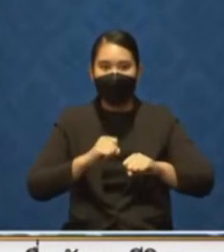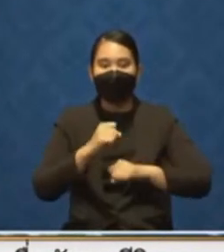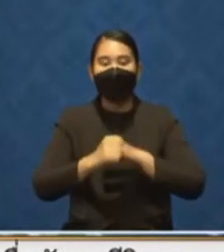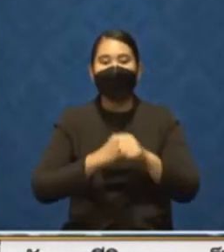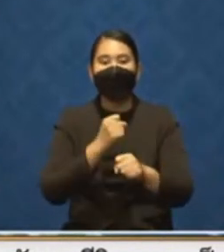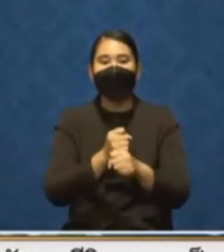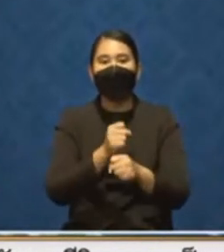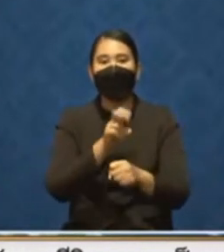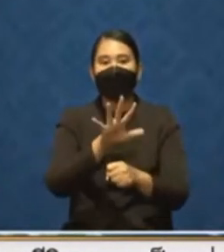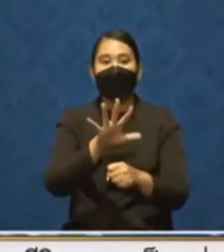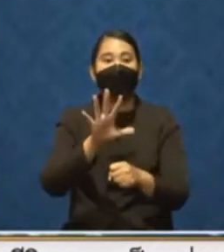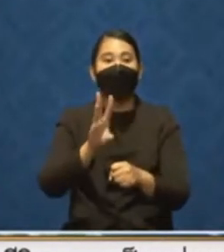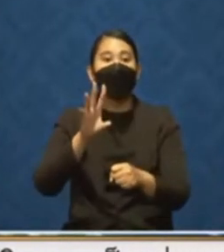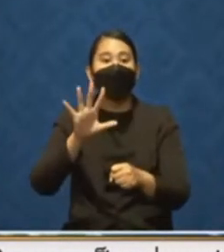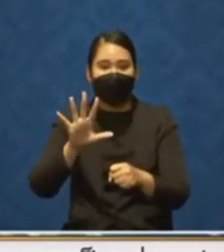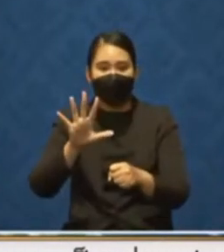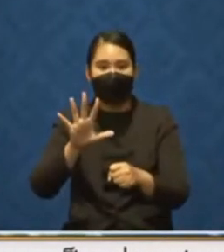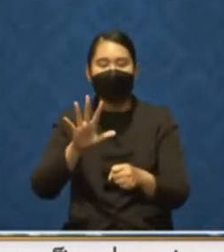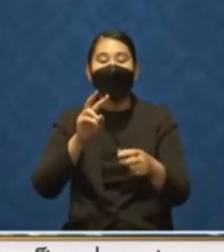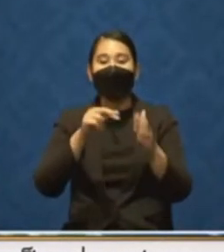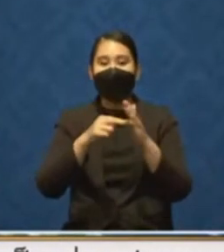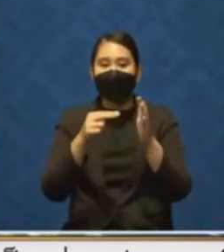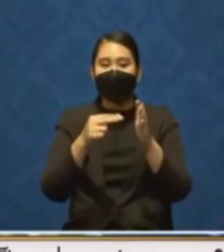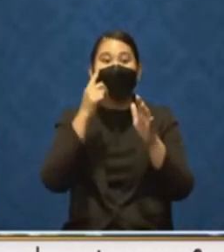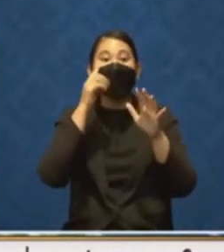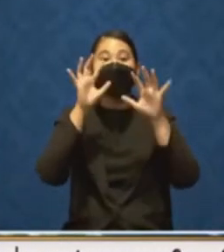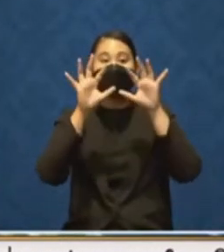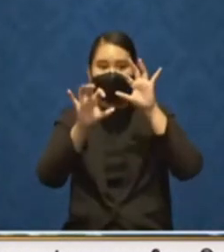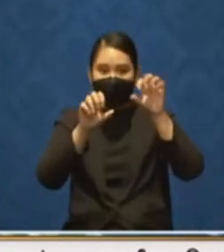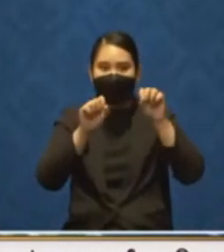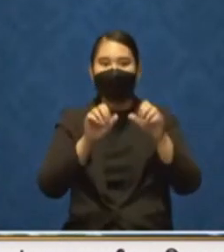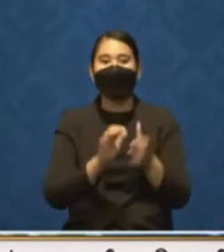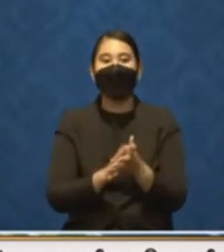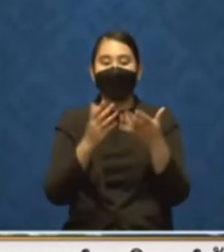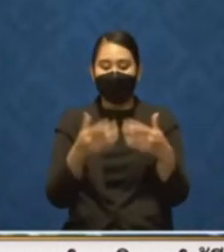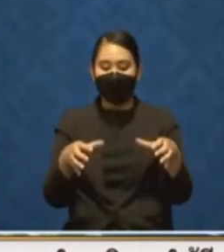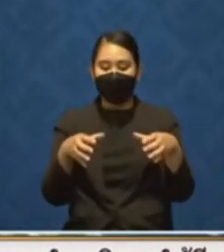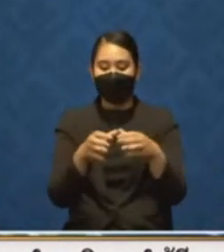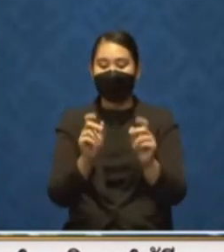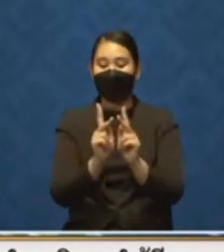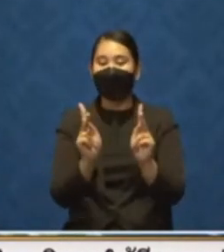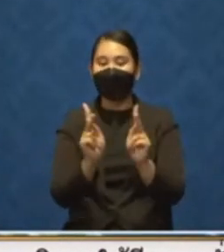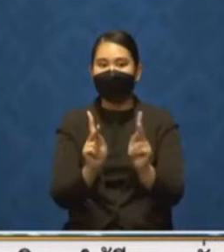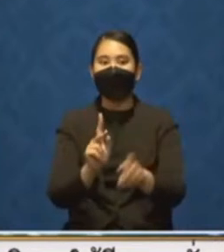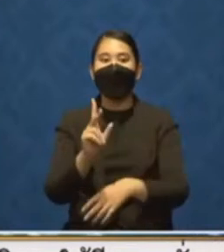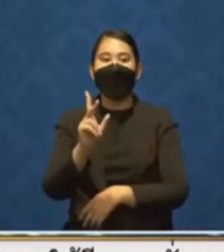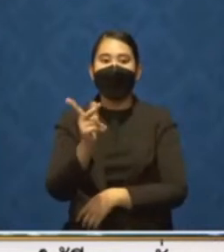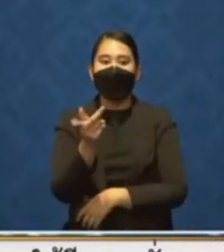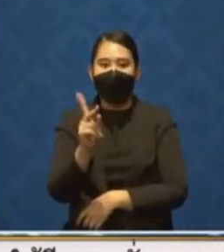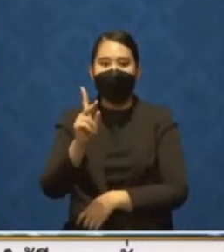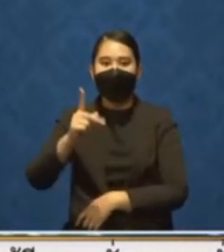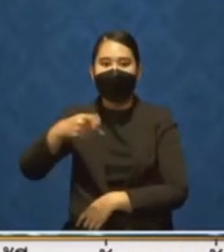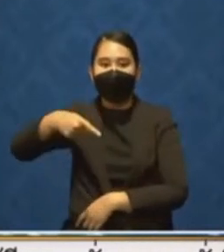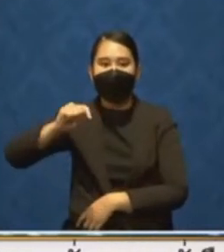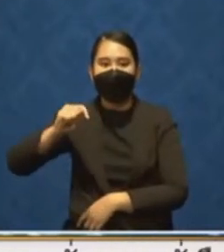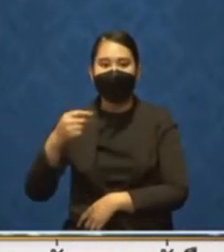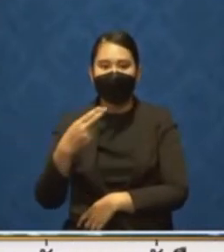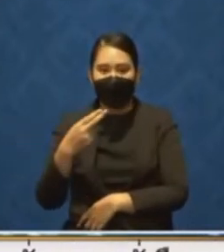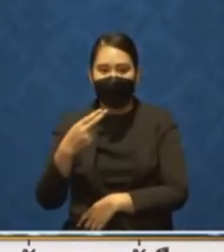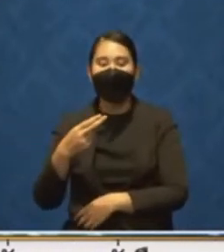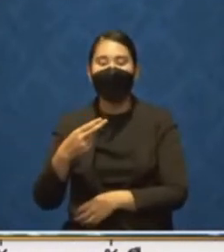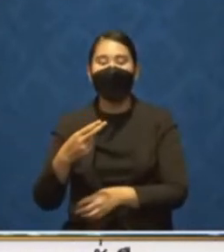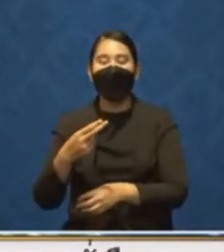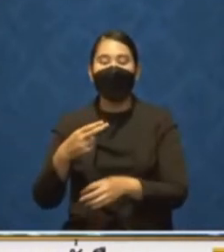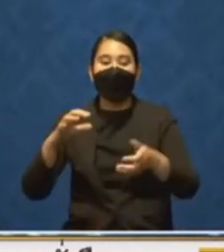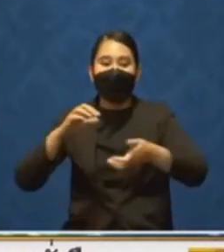วาน 2065เข้ามาสังเกตการณ์ด้วยนะครับธรรมะการเอ่อคปท.นานกรรมการความรู้โดยการต้องการทางธุรกิจ